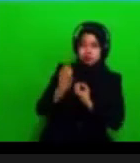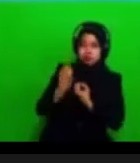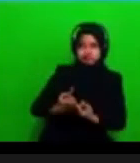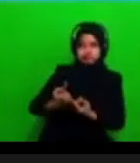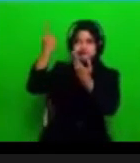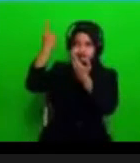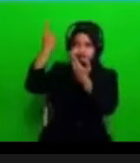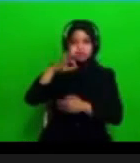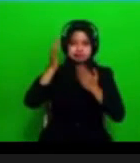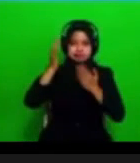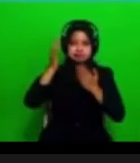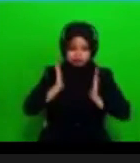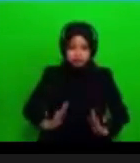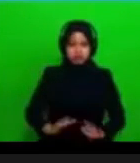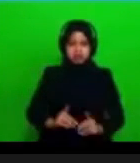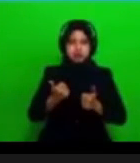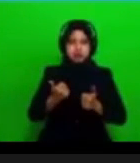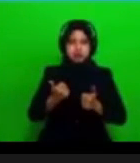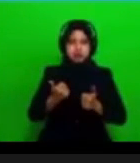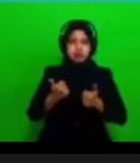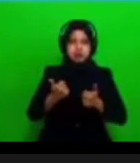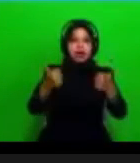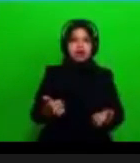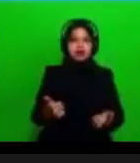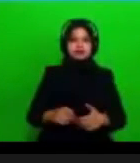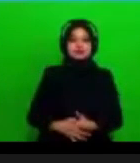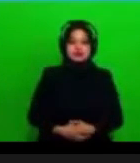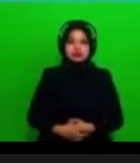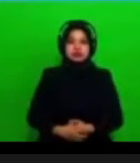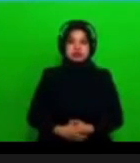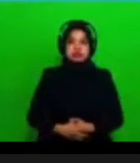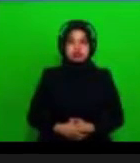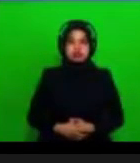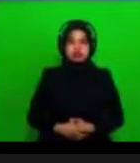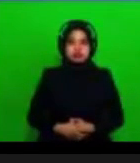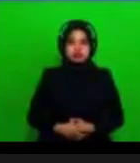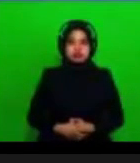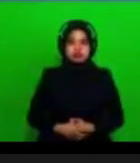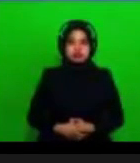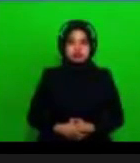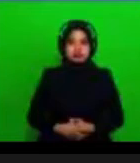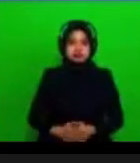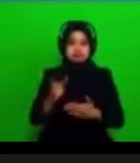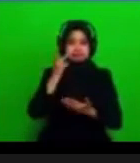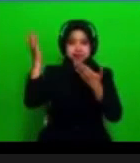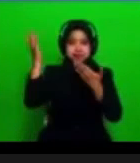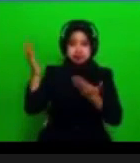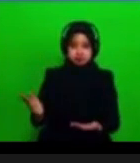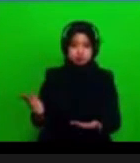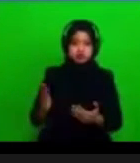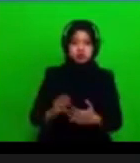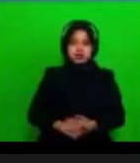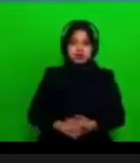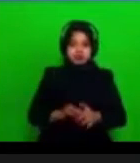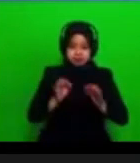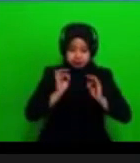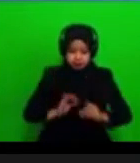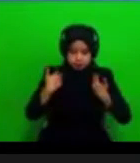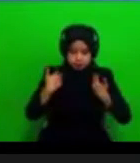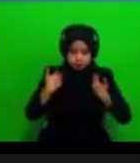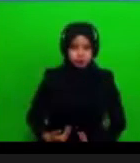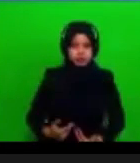Yang Maha Esa dan berakhlak mulia. That is the platform. Jadi